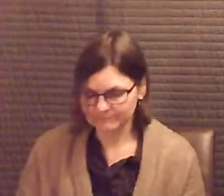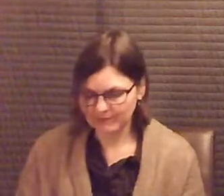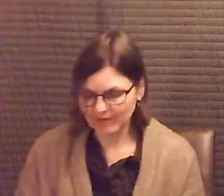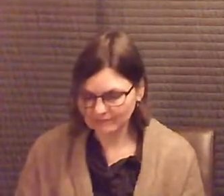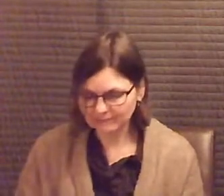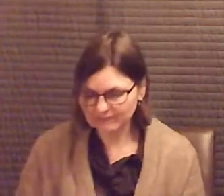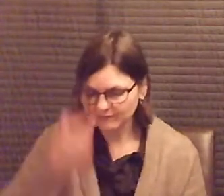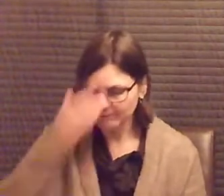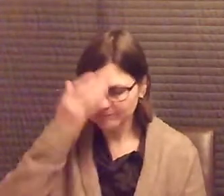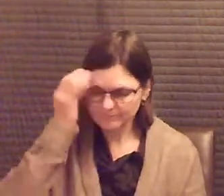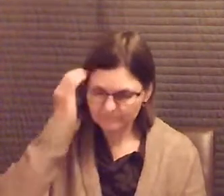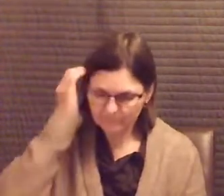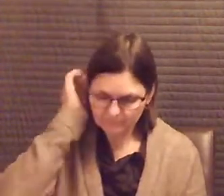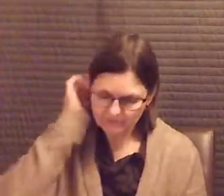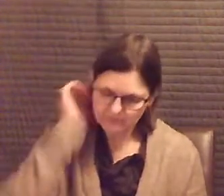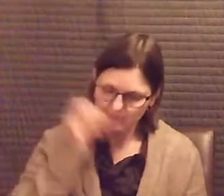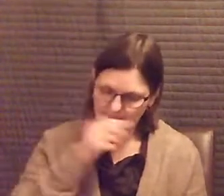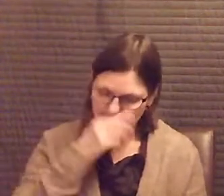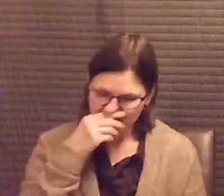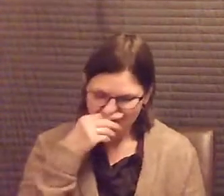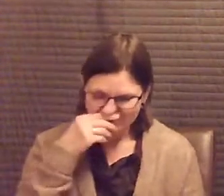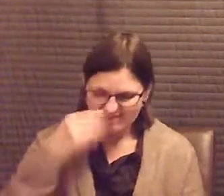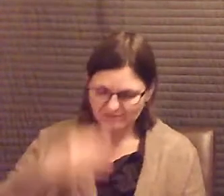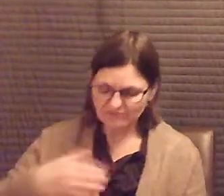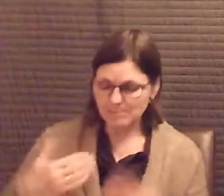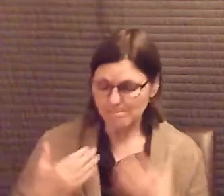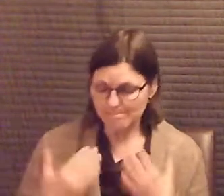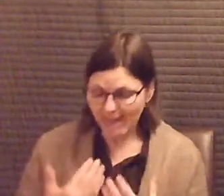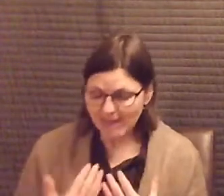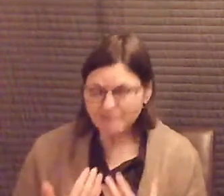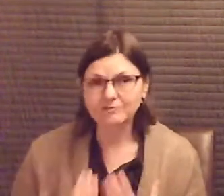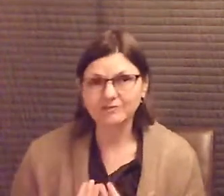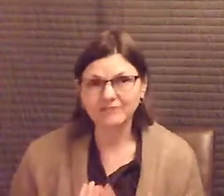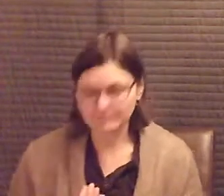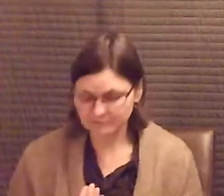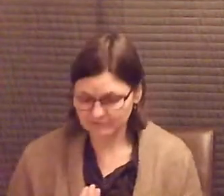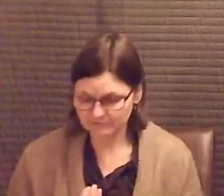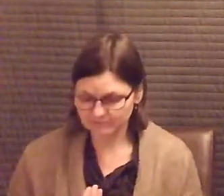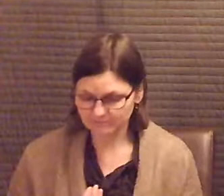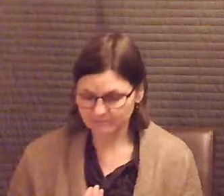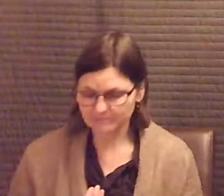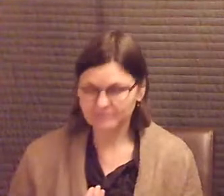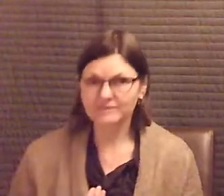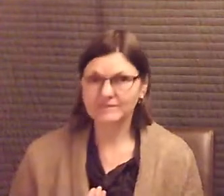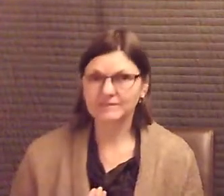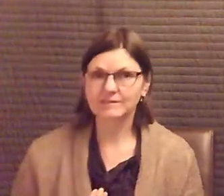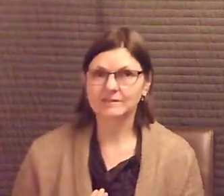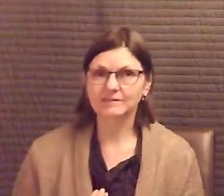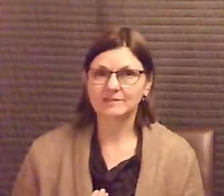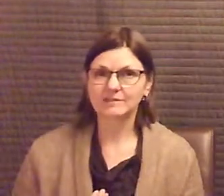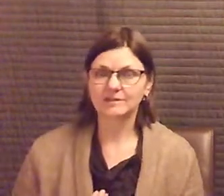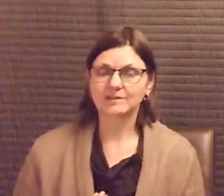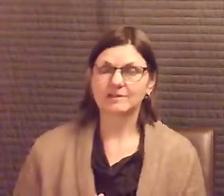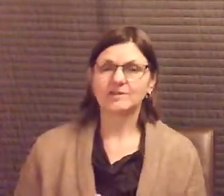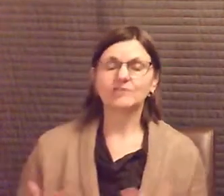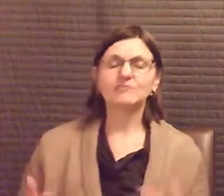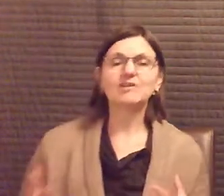jake achter leertheorie jackson mee wie mij verwerpt hiero rejex